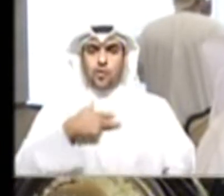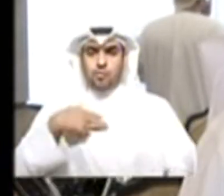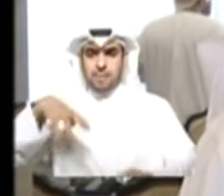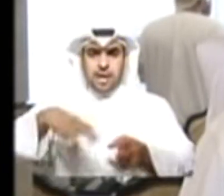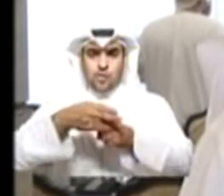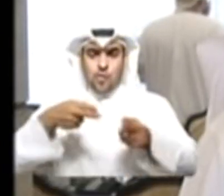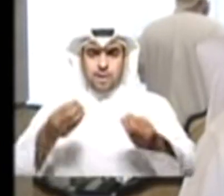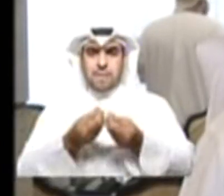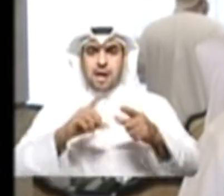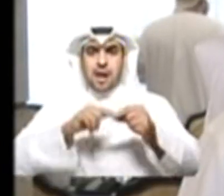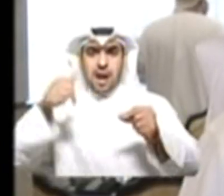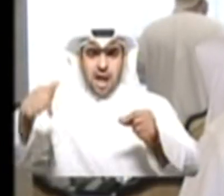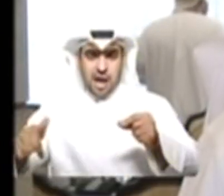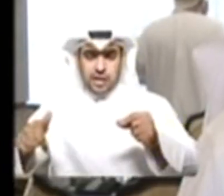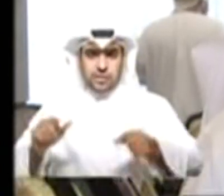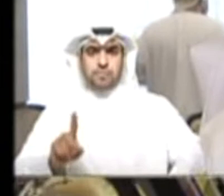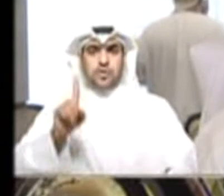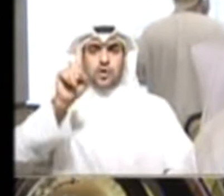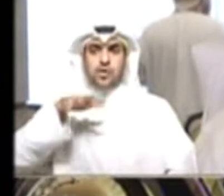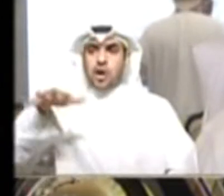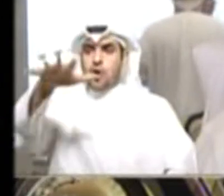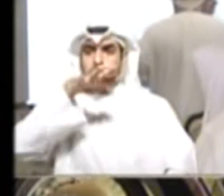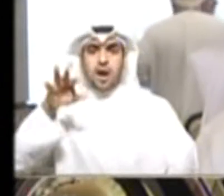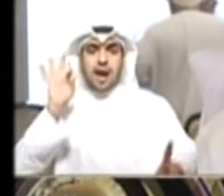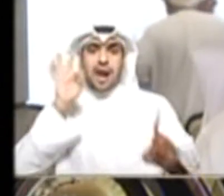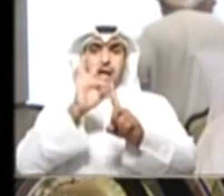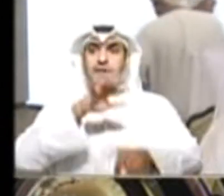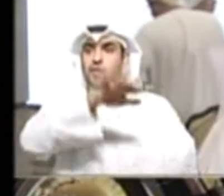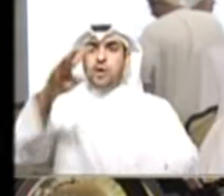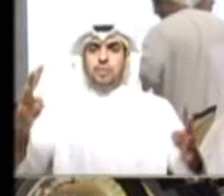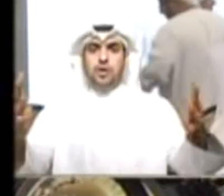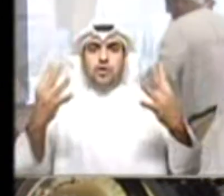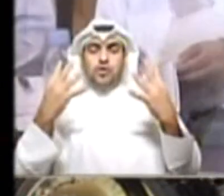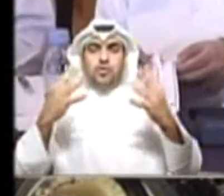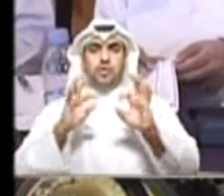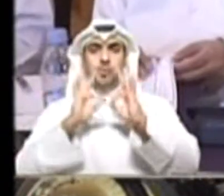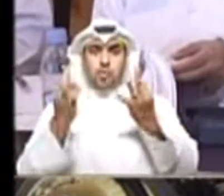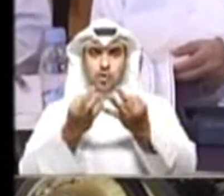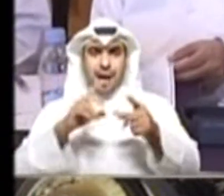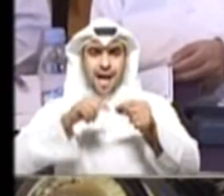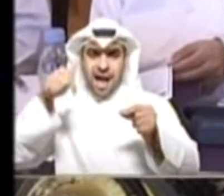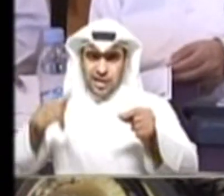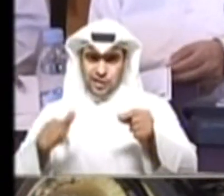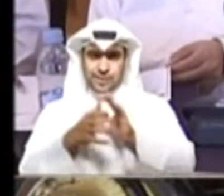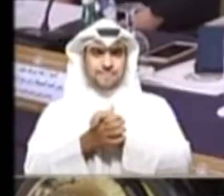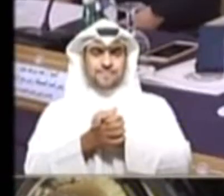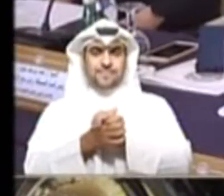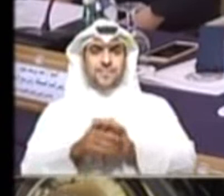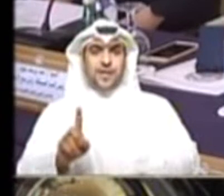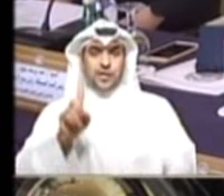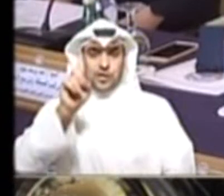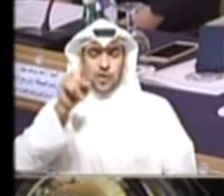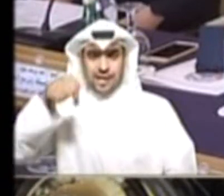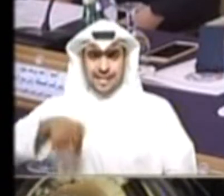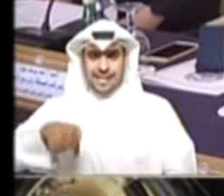بالشكل اللي يوصلها الفئات المستهدفة في المجتمع الخليجي. أيام دول مجلس التعاون